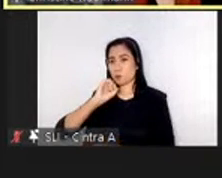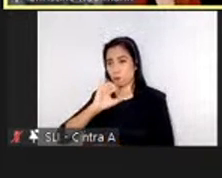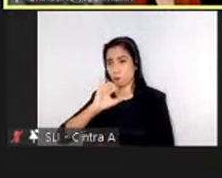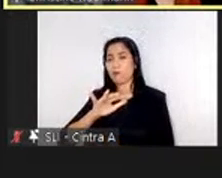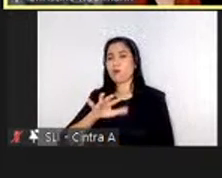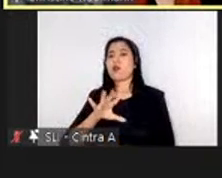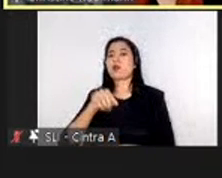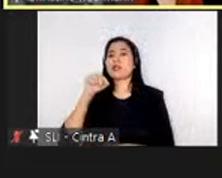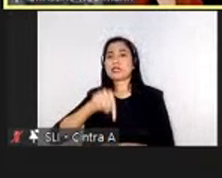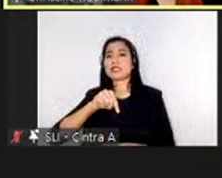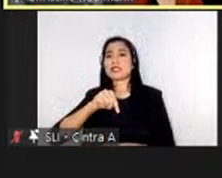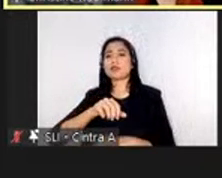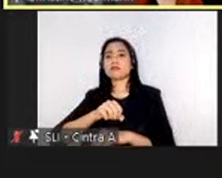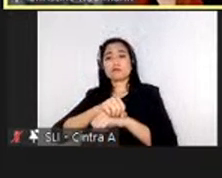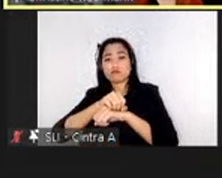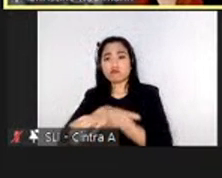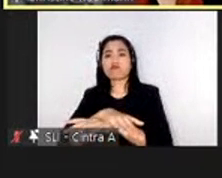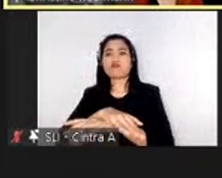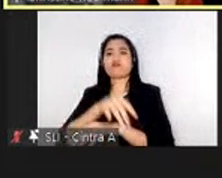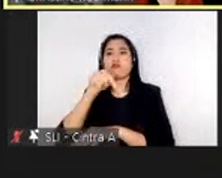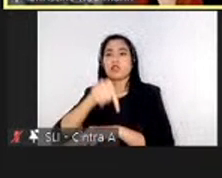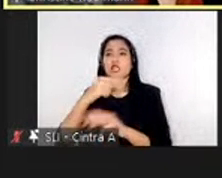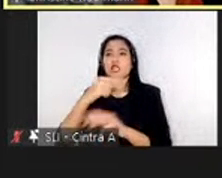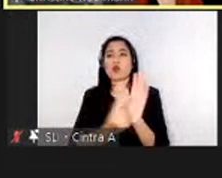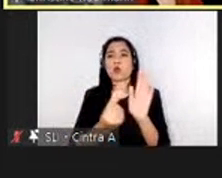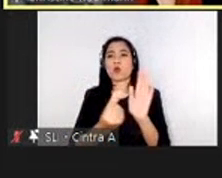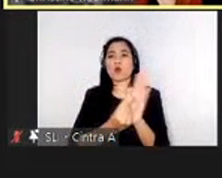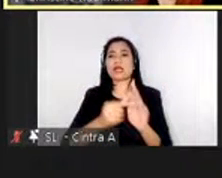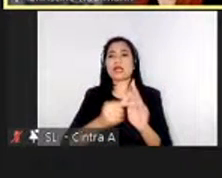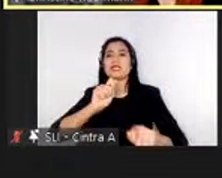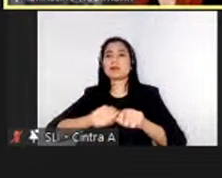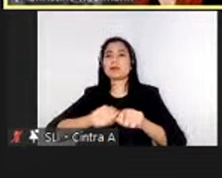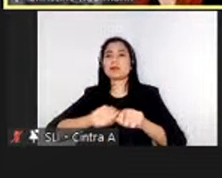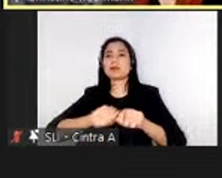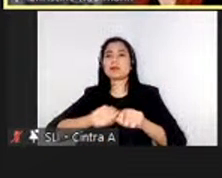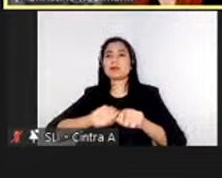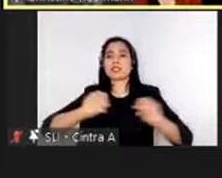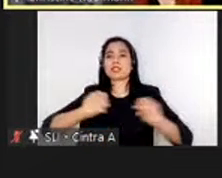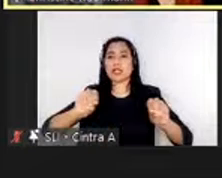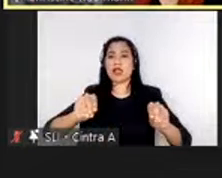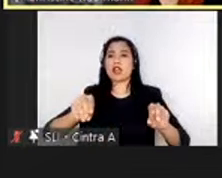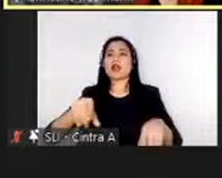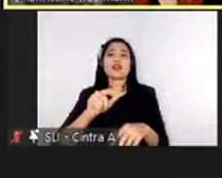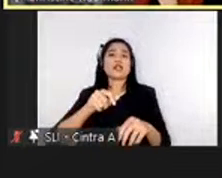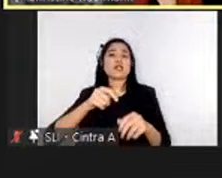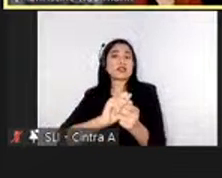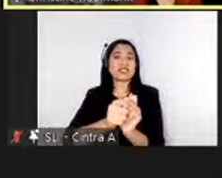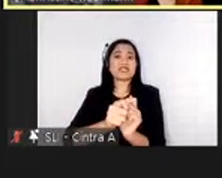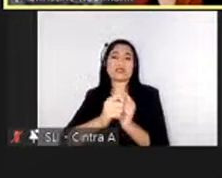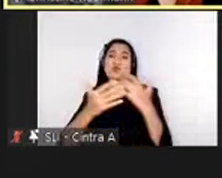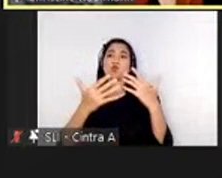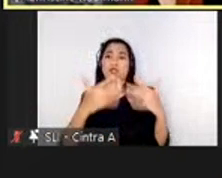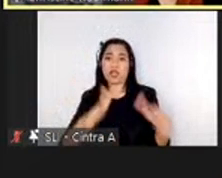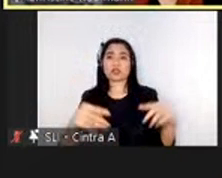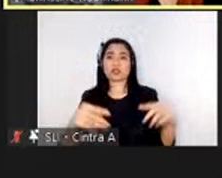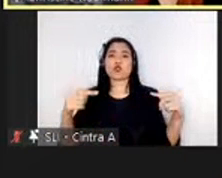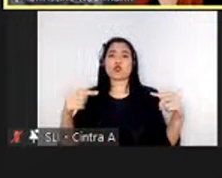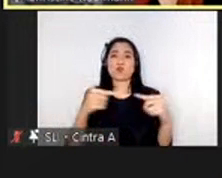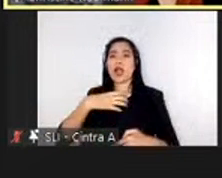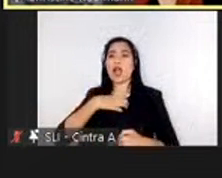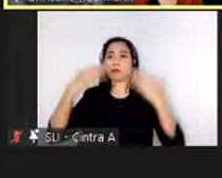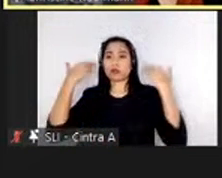pelaksanaan dari undang-undang Cipta kerja Du diligence atau uji tuntas yang berkaitan dengan hak asasi manusia atau